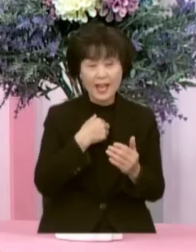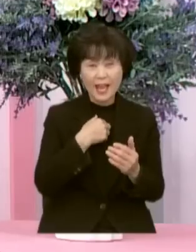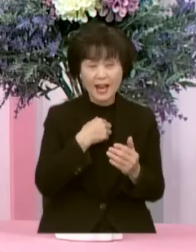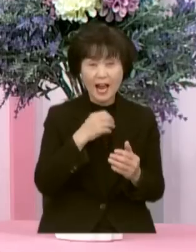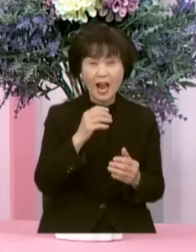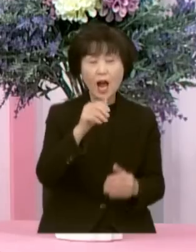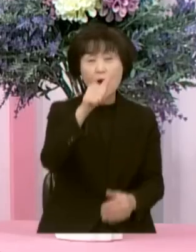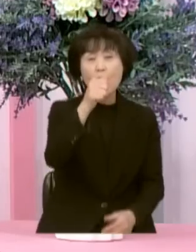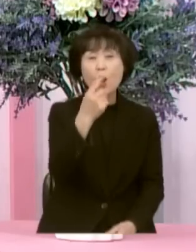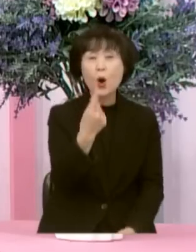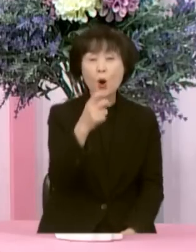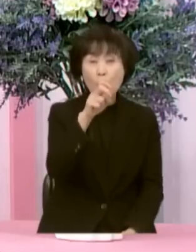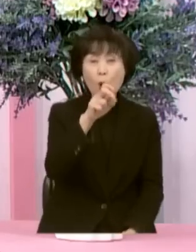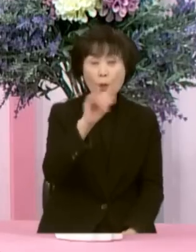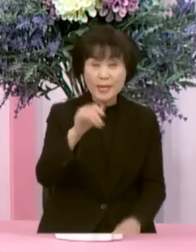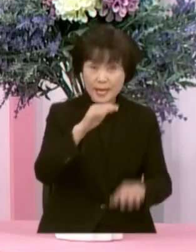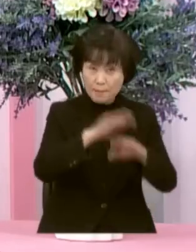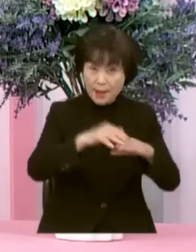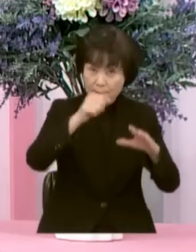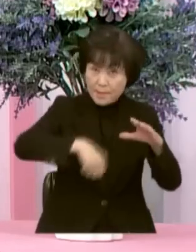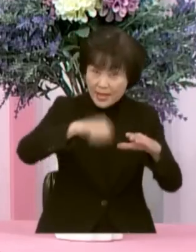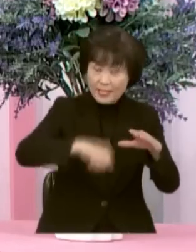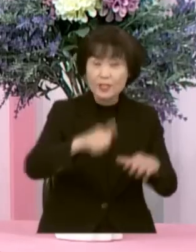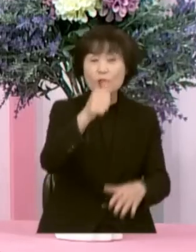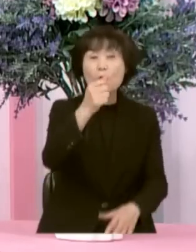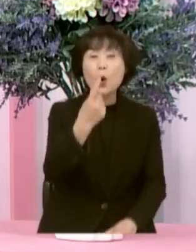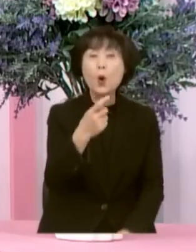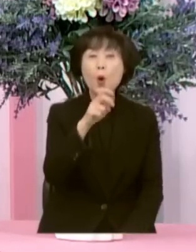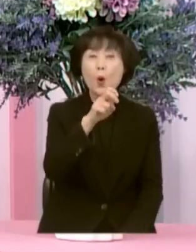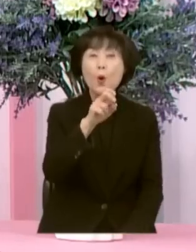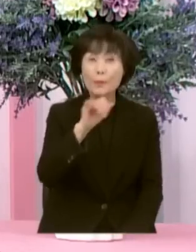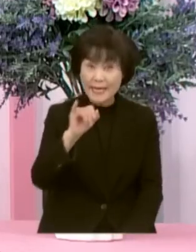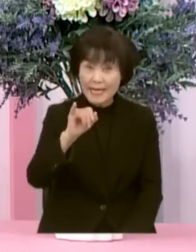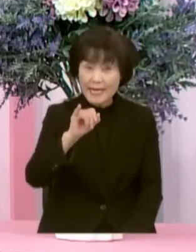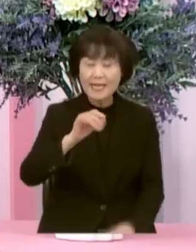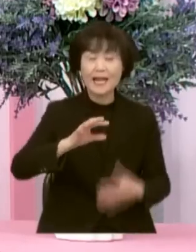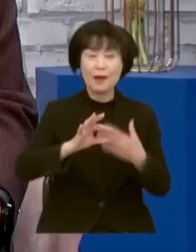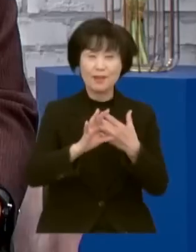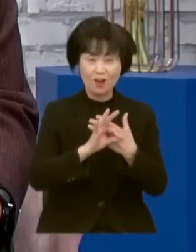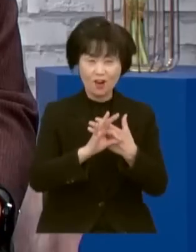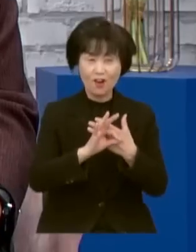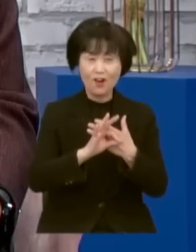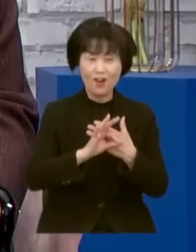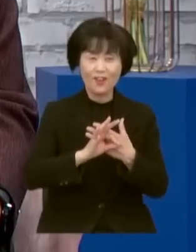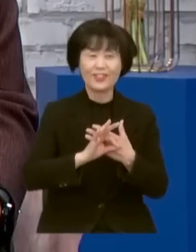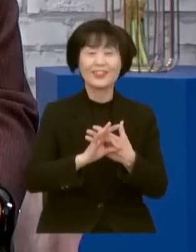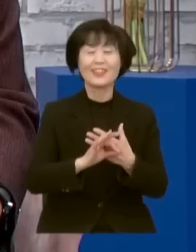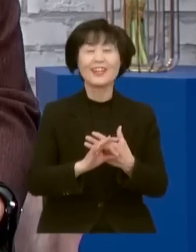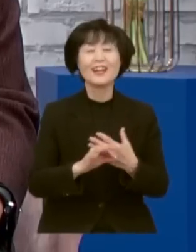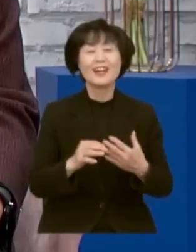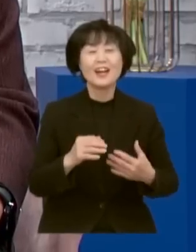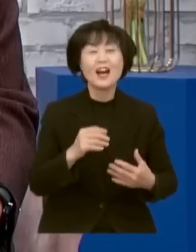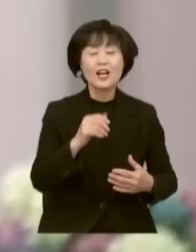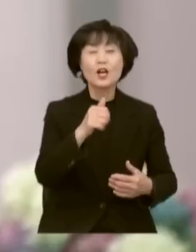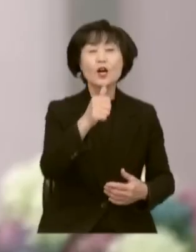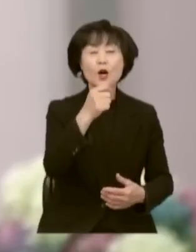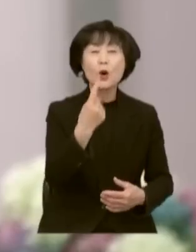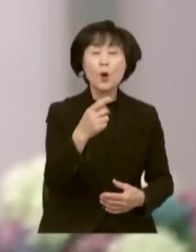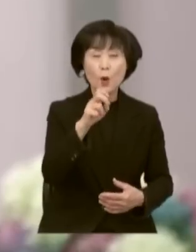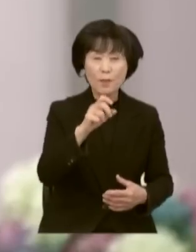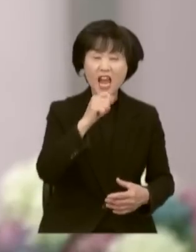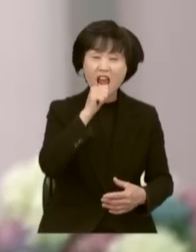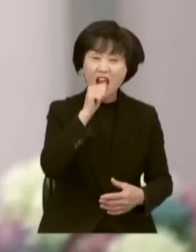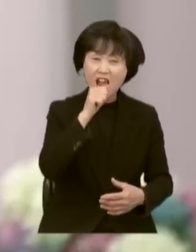제가 홈이라면. 당시에 우리가 농사를 졌기 때문에 홈이라고 비유를 한 것 같아요. 제가 홈이라면 그